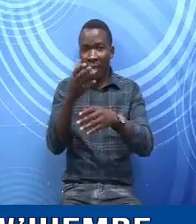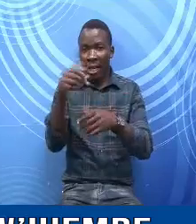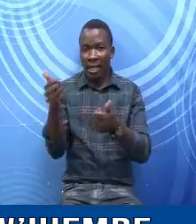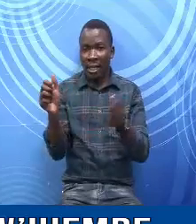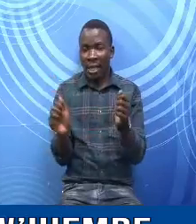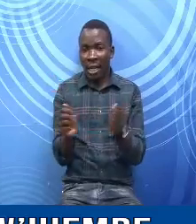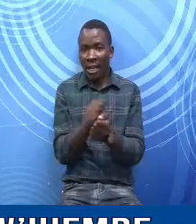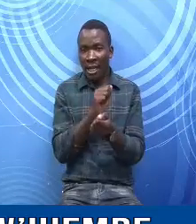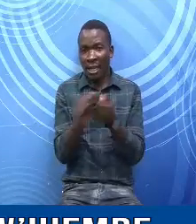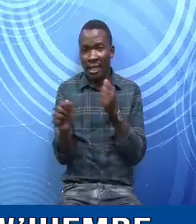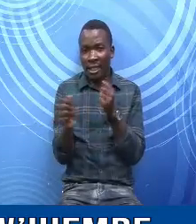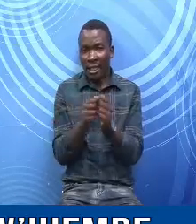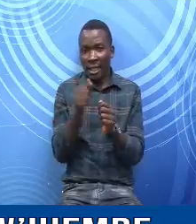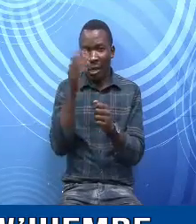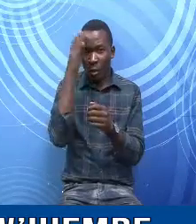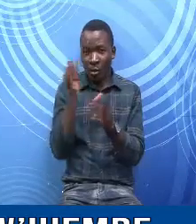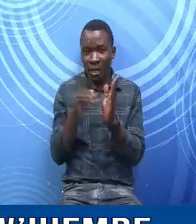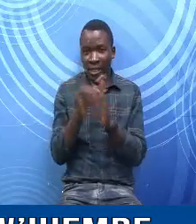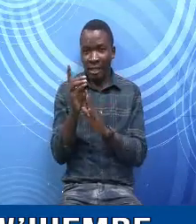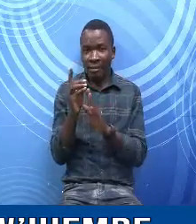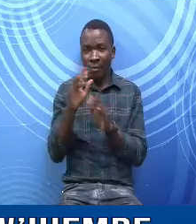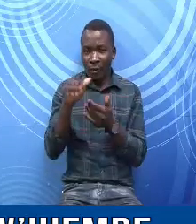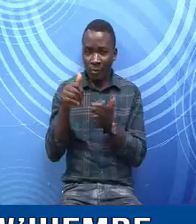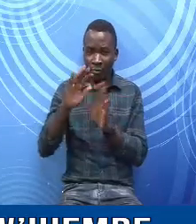iterambere ibingibi bamaze kuba babicika